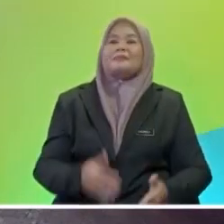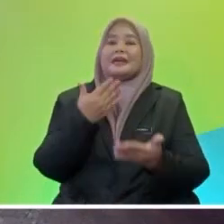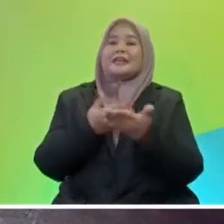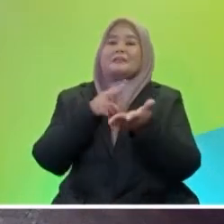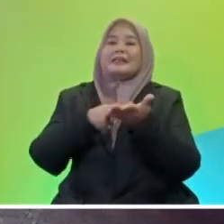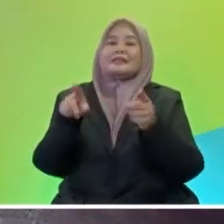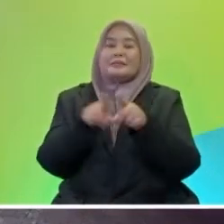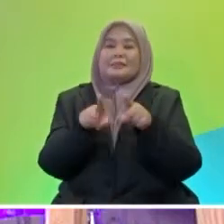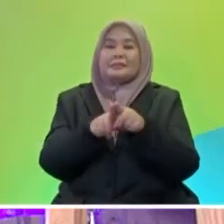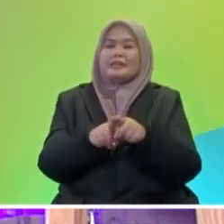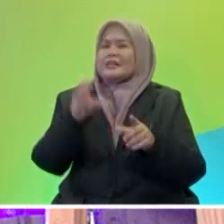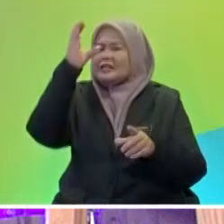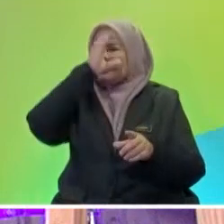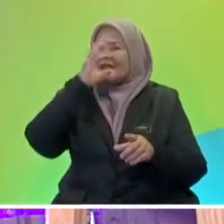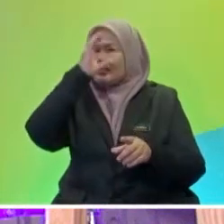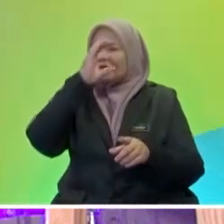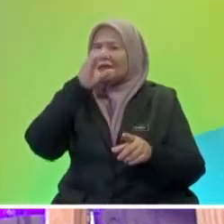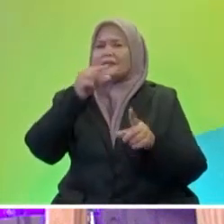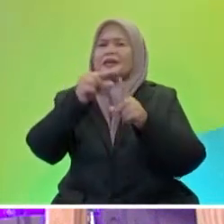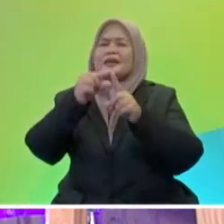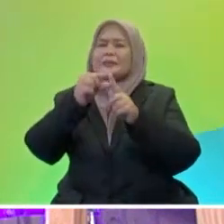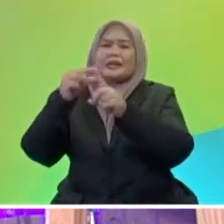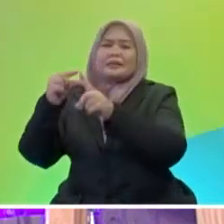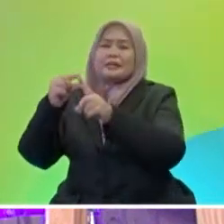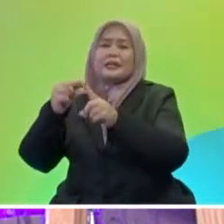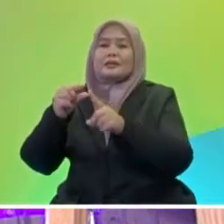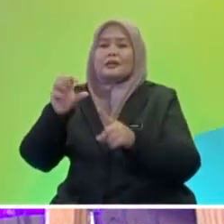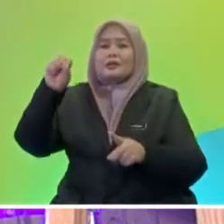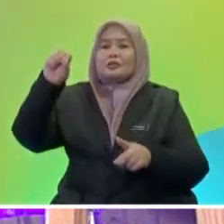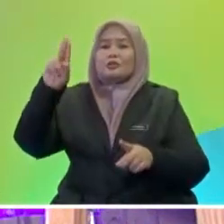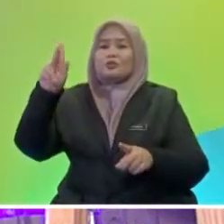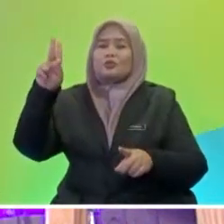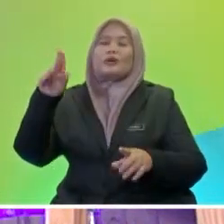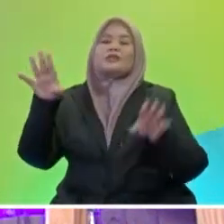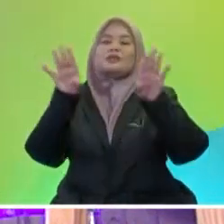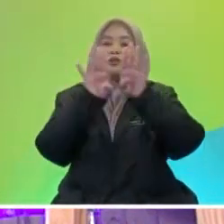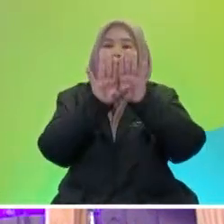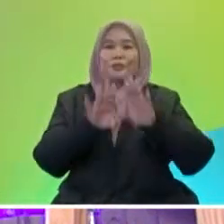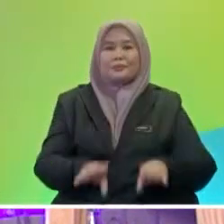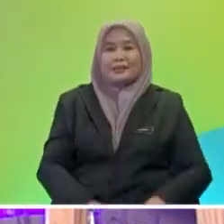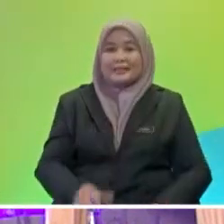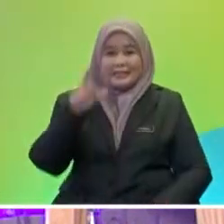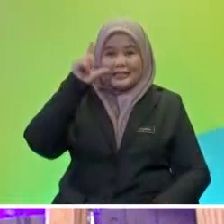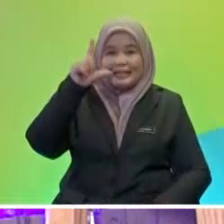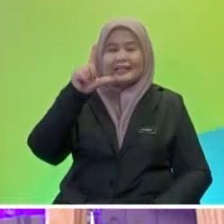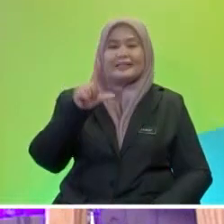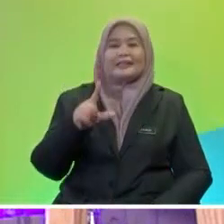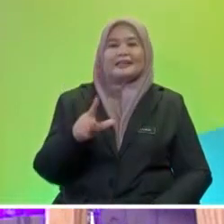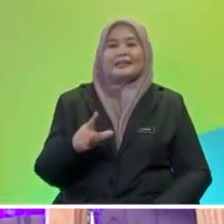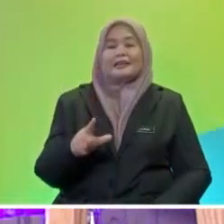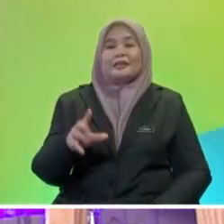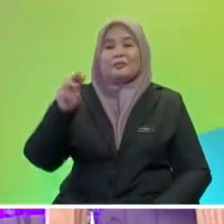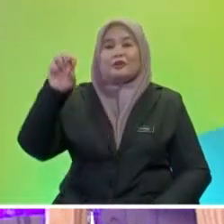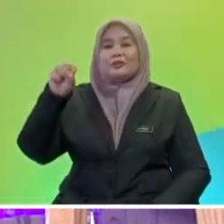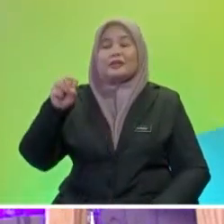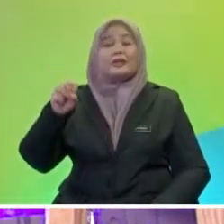dan kita cari di manakah letaknya perkataan dengan suku kata tertutup terlihat halaman yang